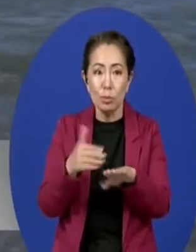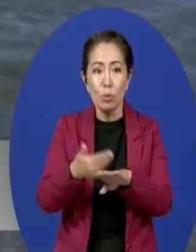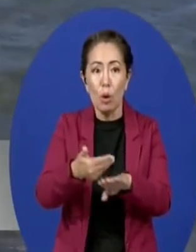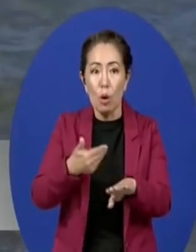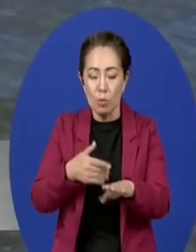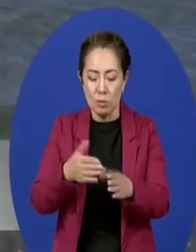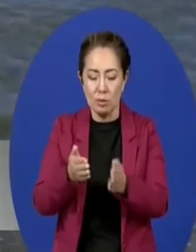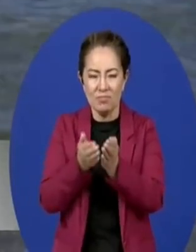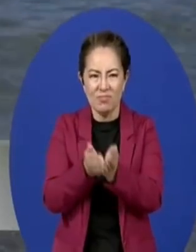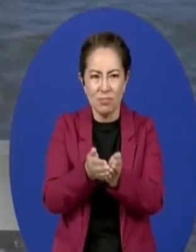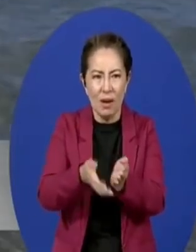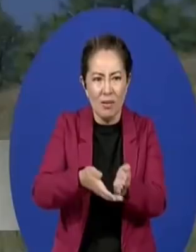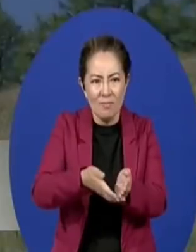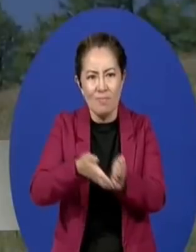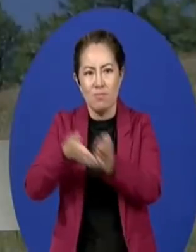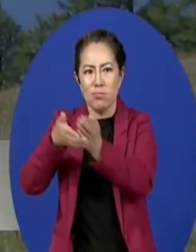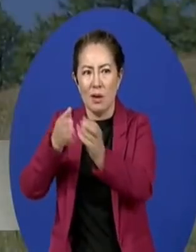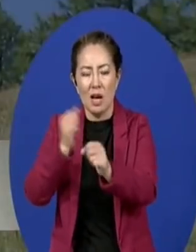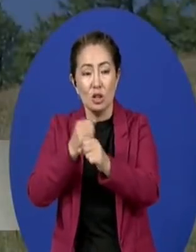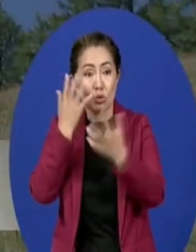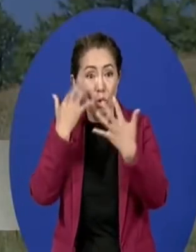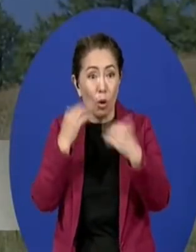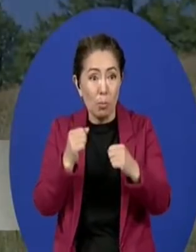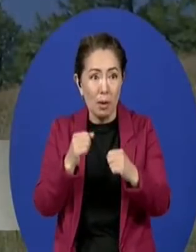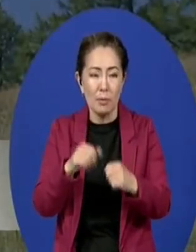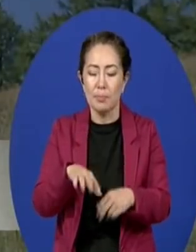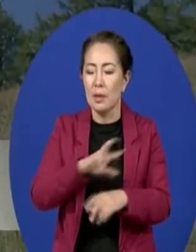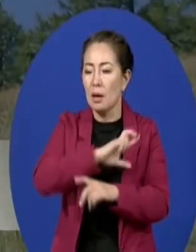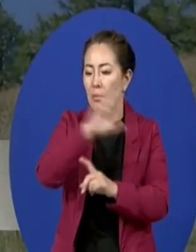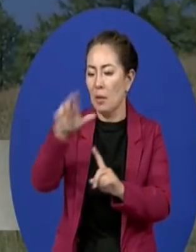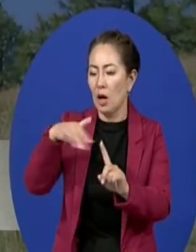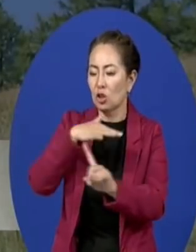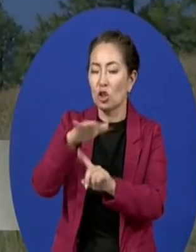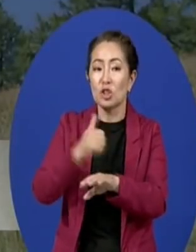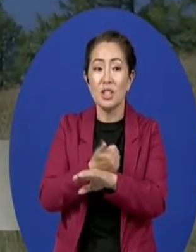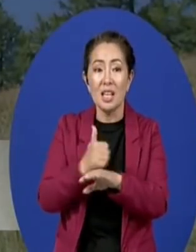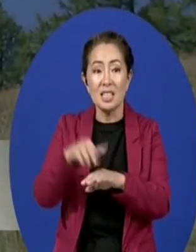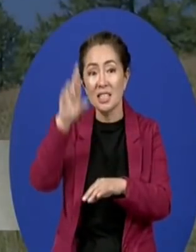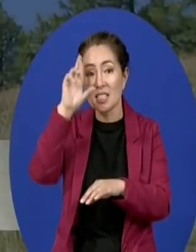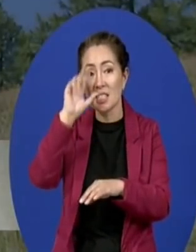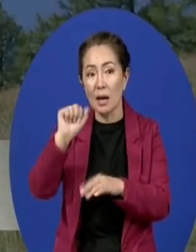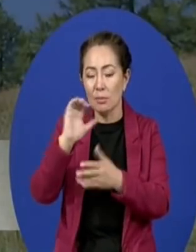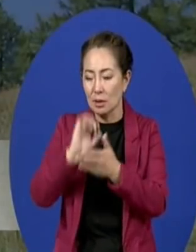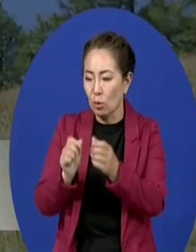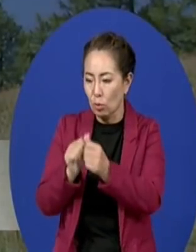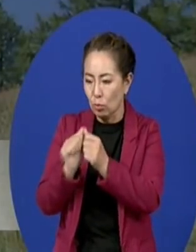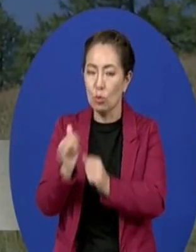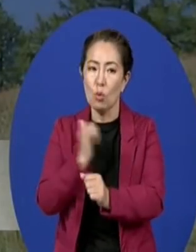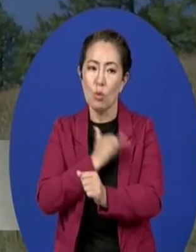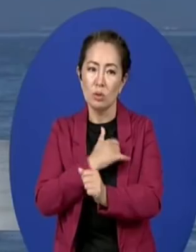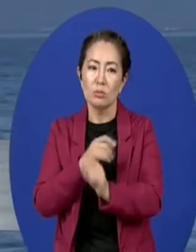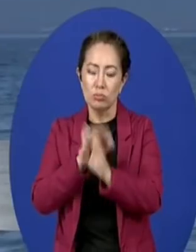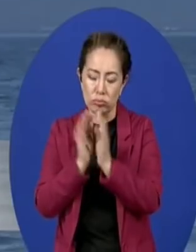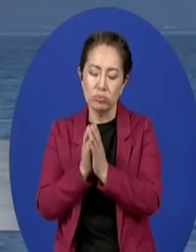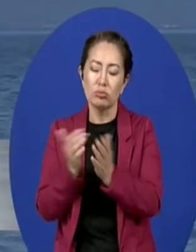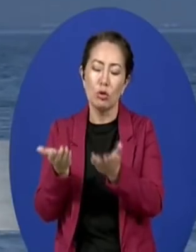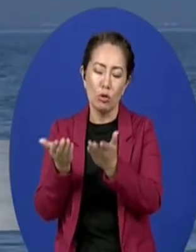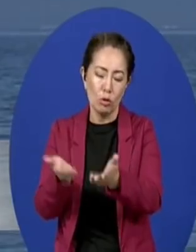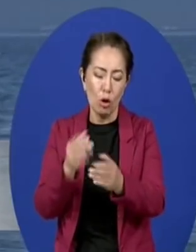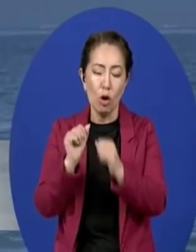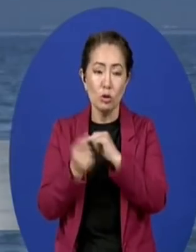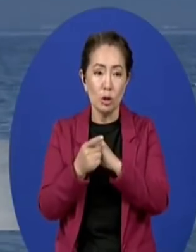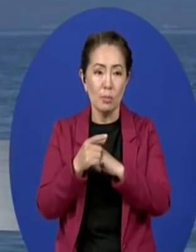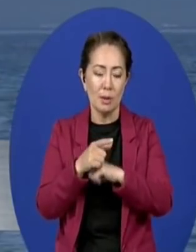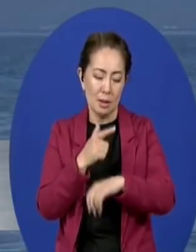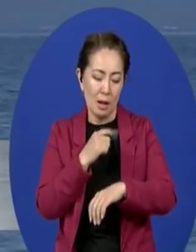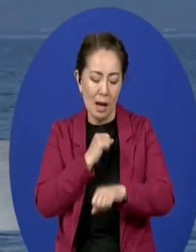татан авах ажиллагааг зохион байгуулахаар боллоо. За байгаль орчин илэржүүлчлэлийн яамнаас санхүүжилт болоод удирдлага менежментээр нь хангаж онцгой адлын